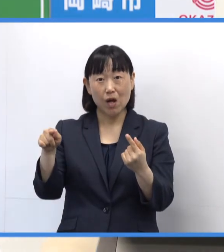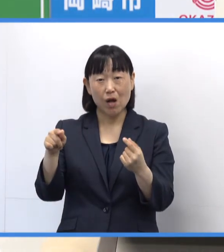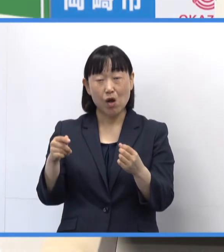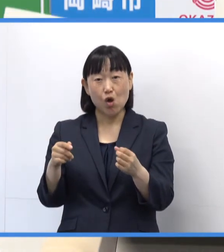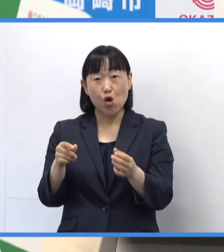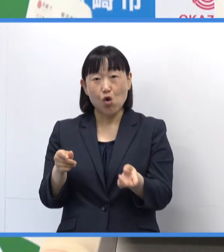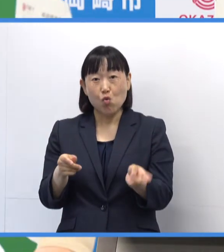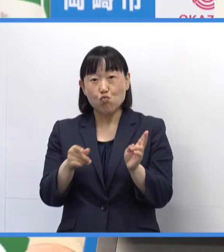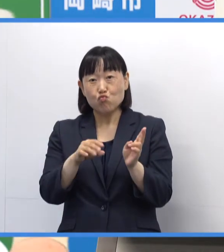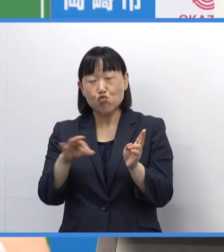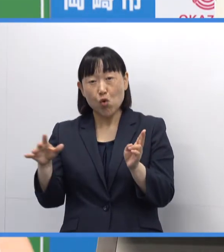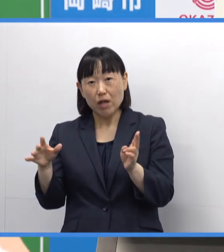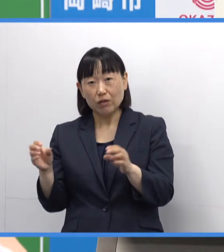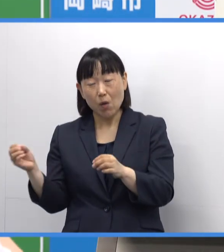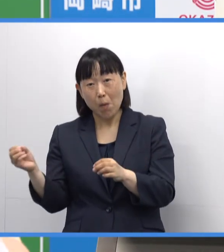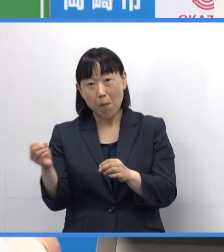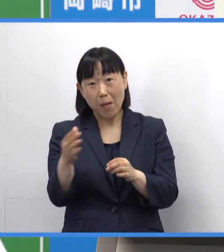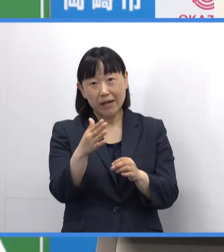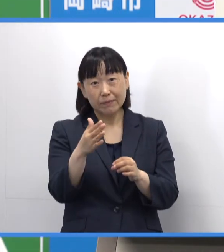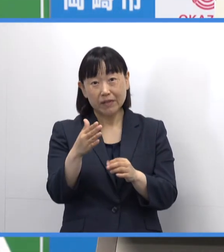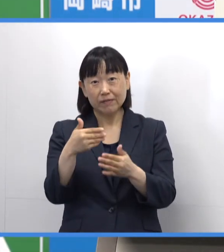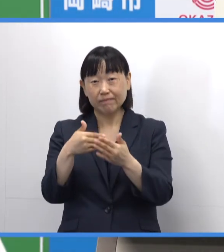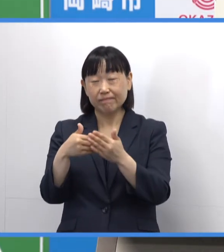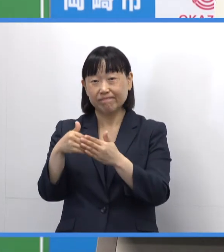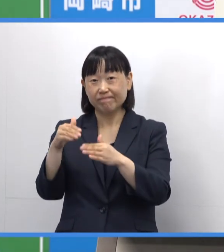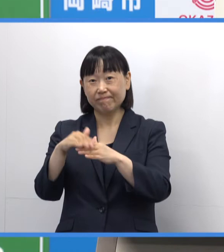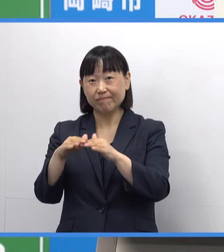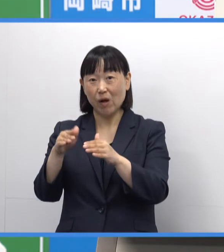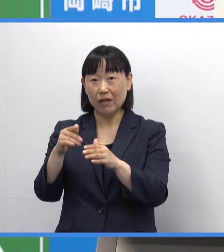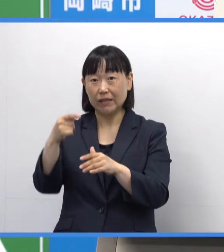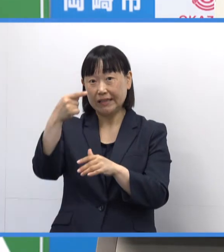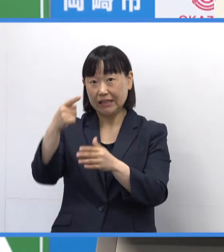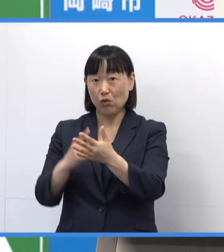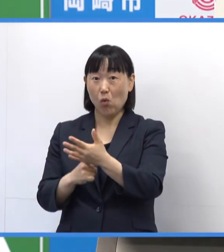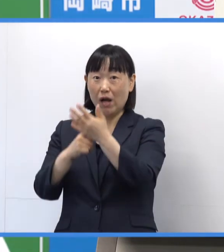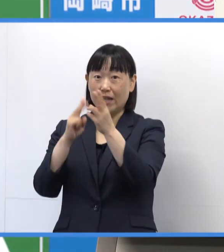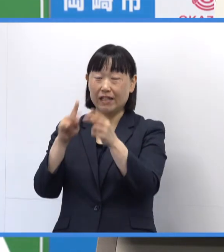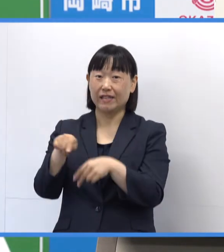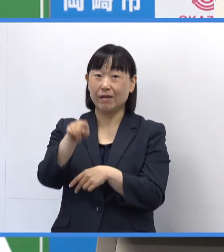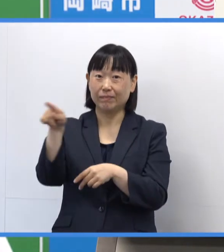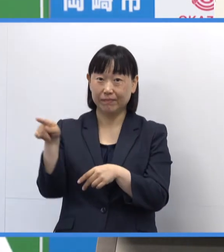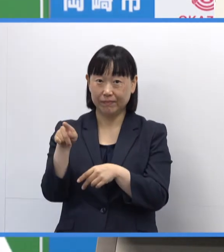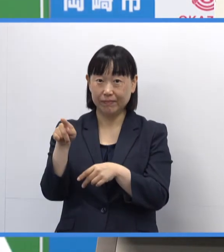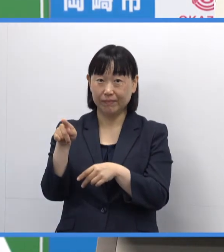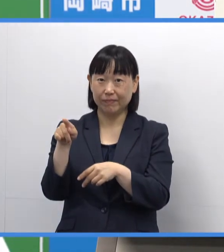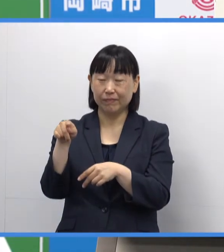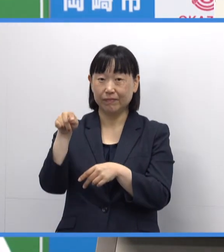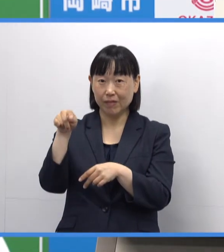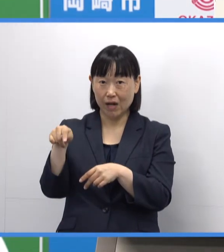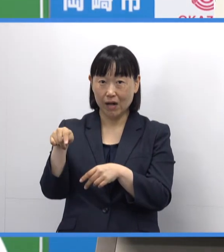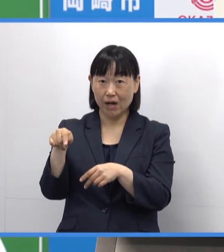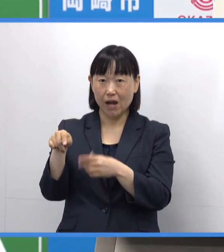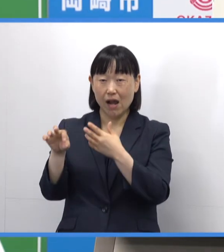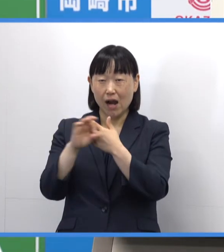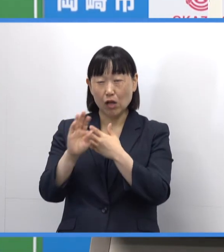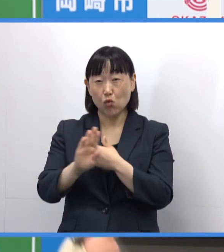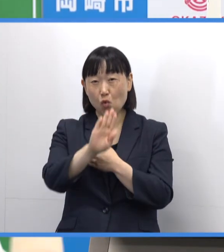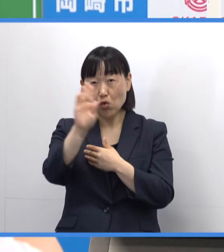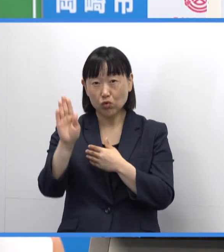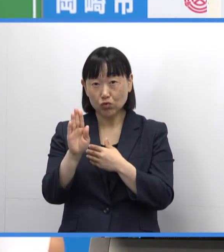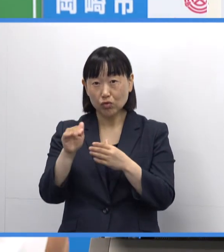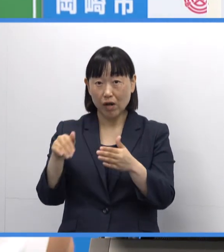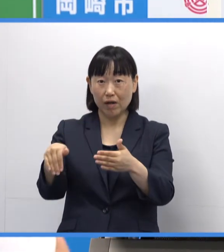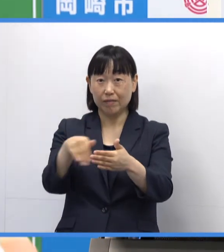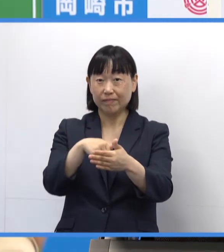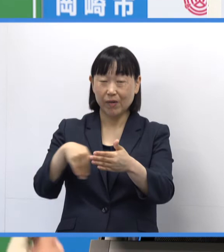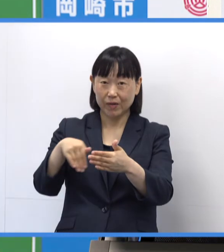あるひとはたさんにより仮想空間で楽しめるコンテンツとして仕上げていただき、そのコンテン